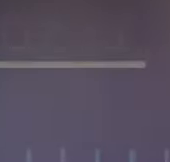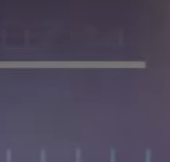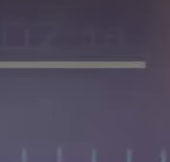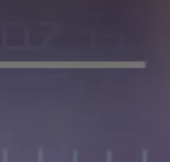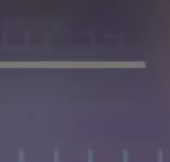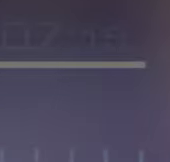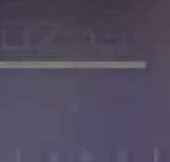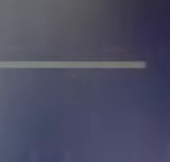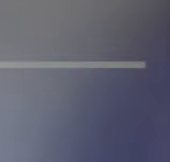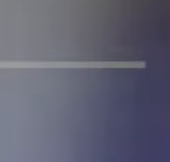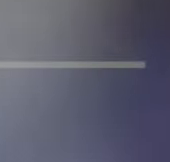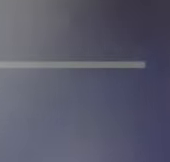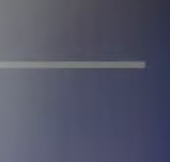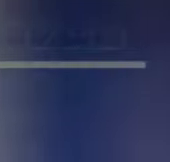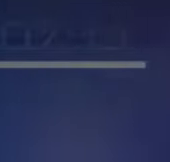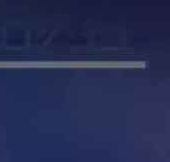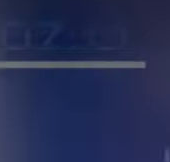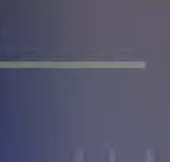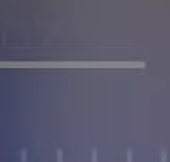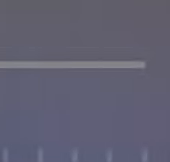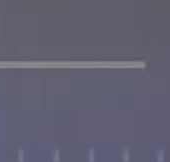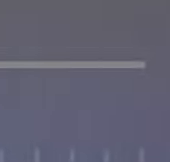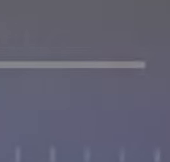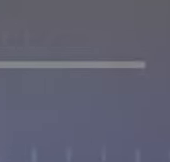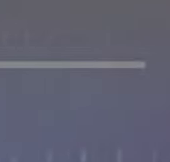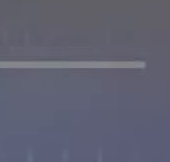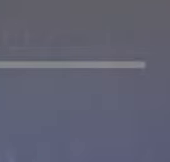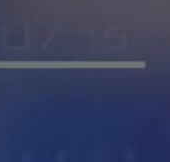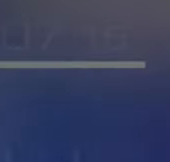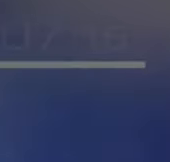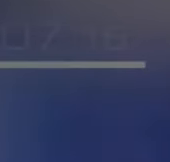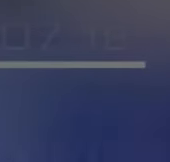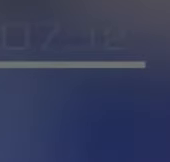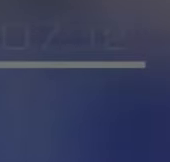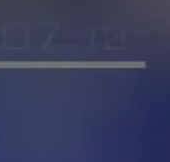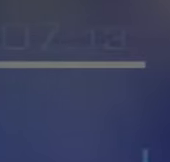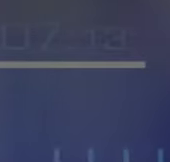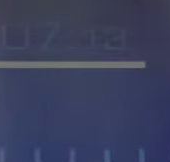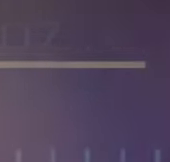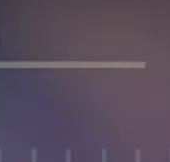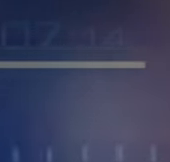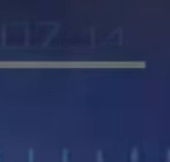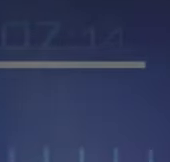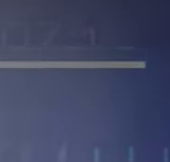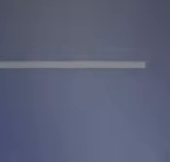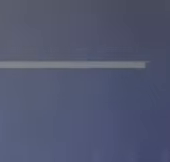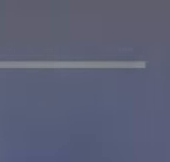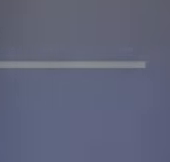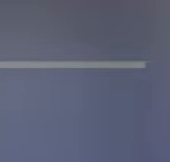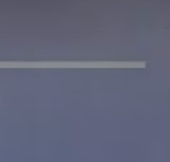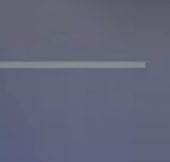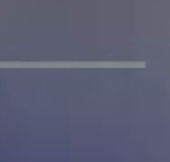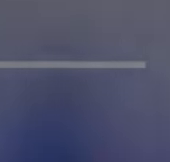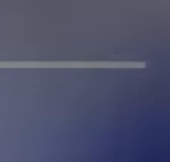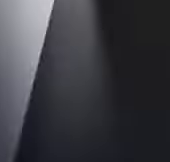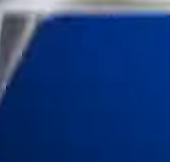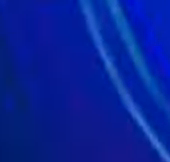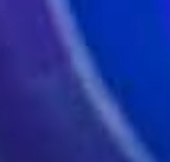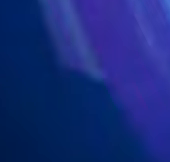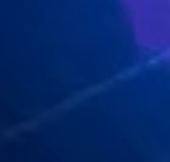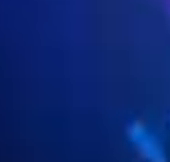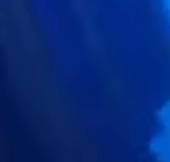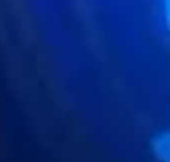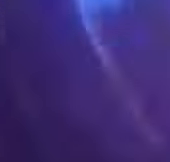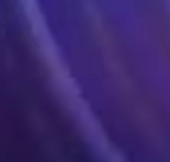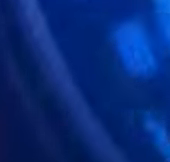Pinoy artist na nawalan ng trabaho sa gitna ng pandemic, talento ang puhunan para sa panibagong success sa UAE.